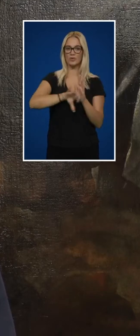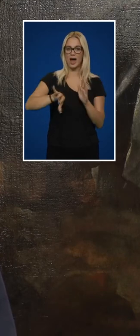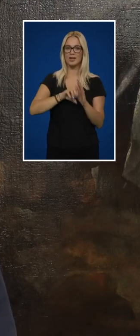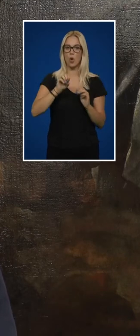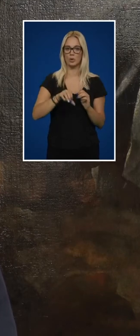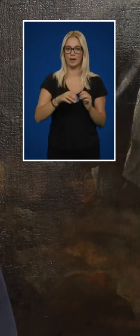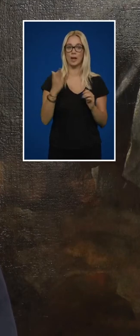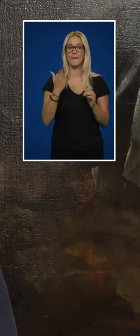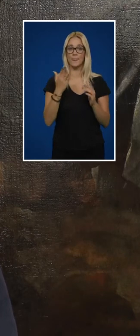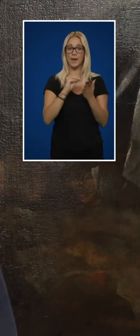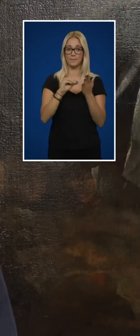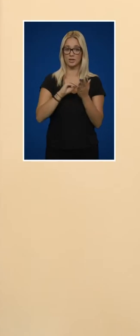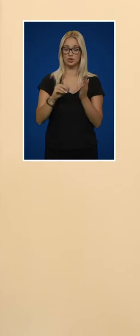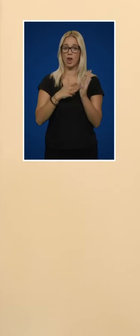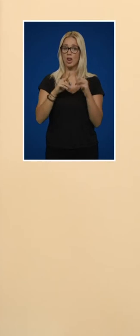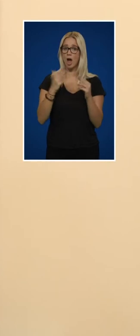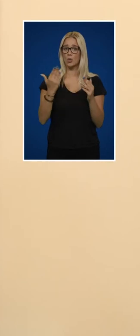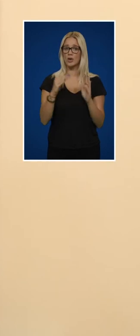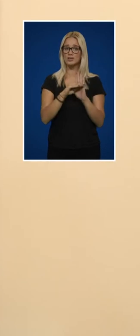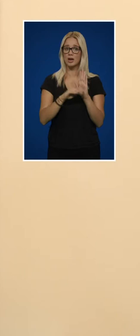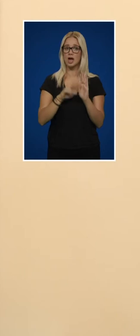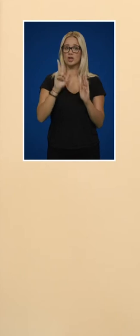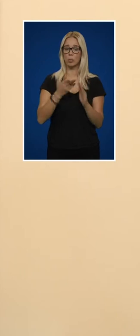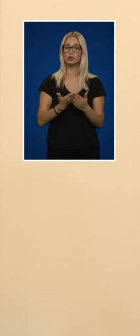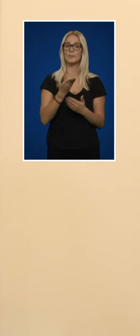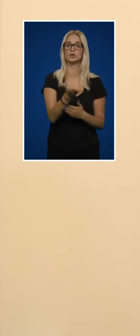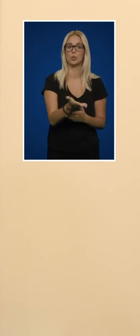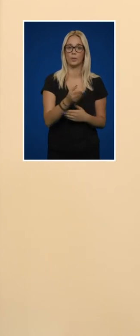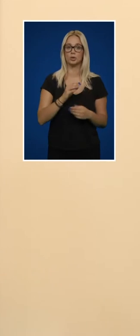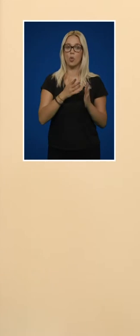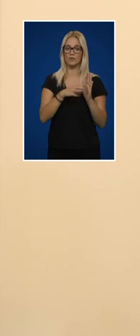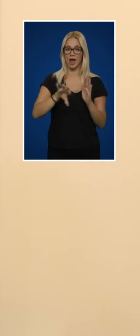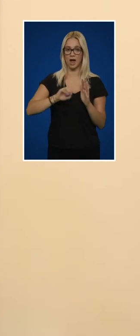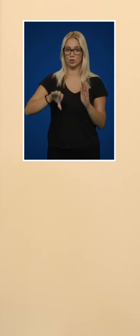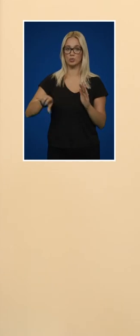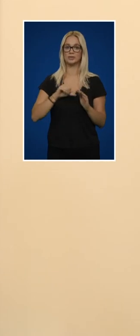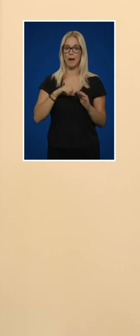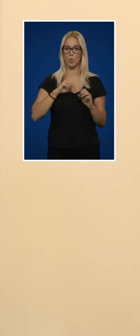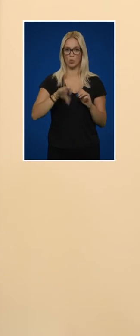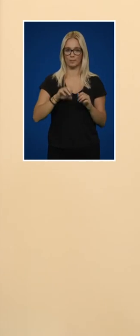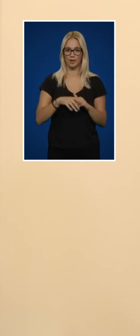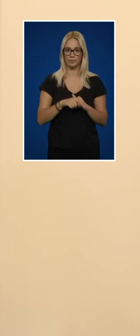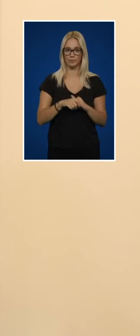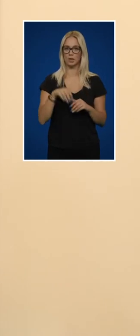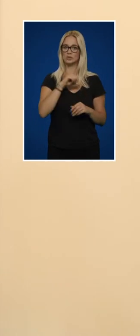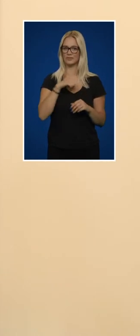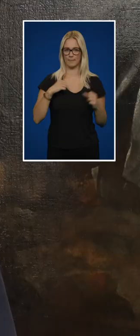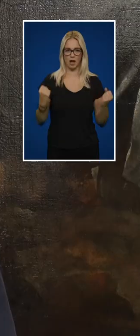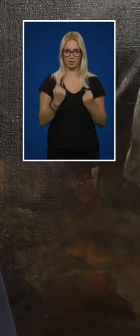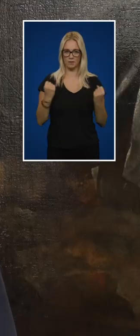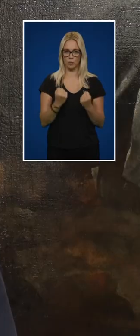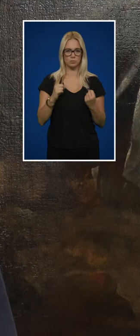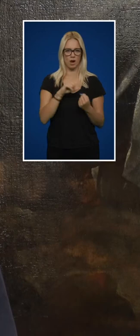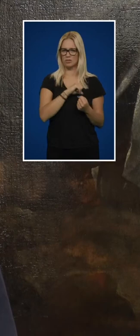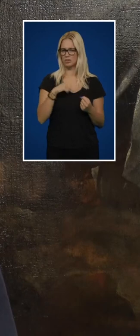intenzivno surađujemo sa čistoćom Zadar i tu smo razvili jednu partnerski odnos kako bi provodili sve te aktivnosti. Tako da